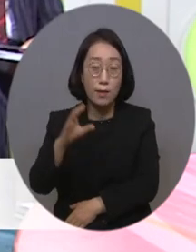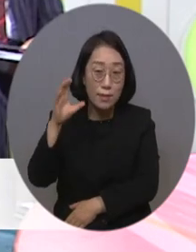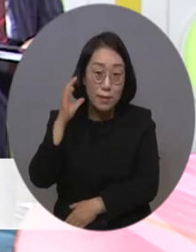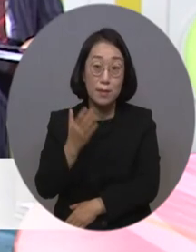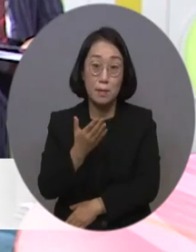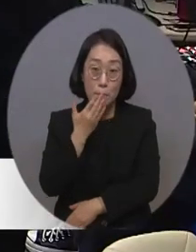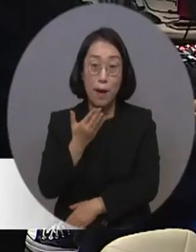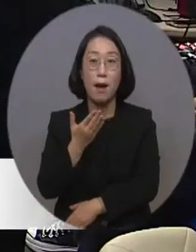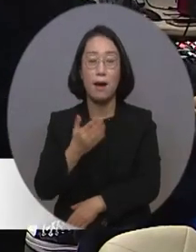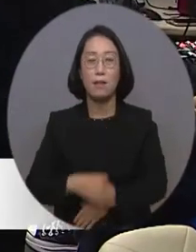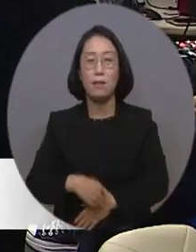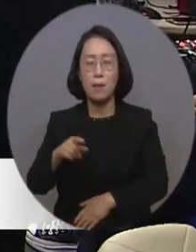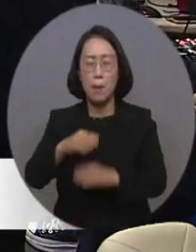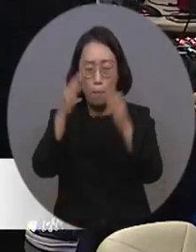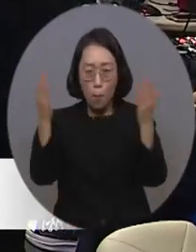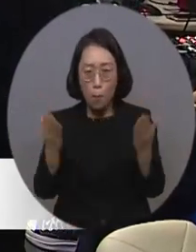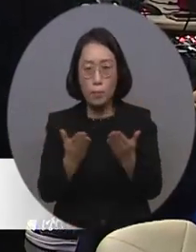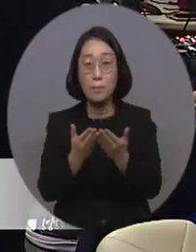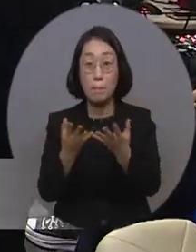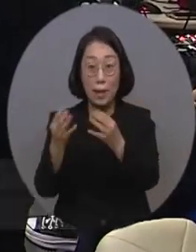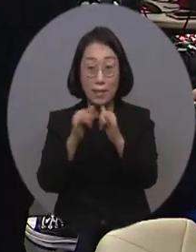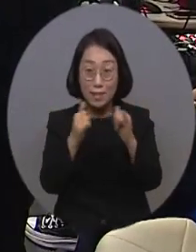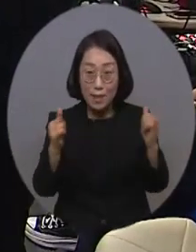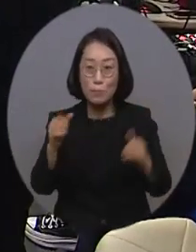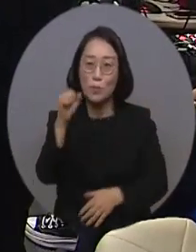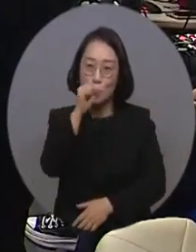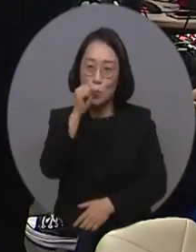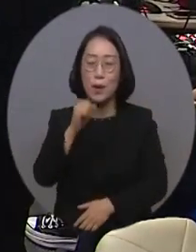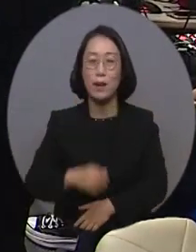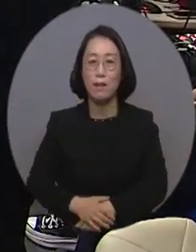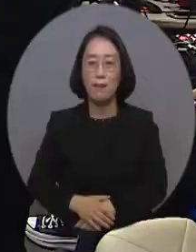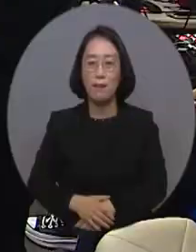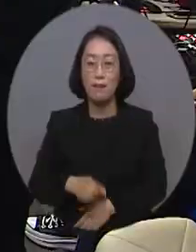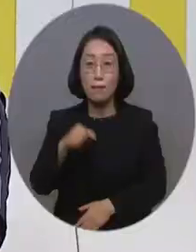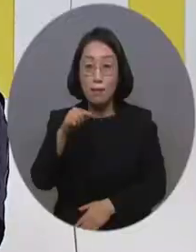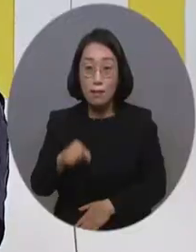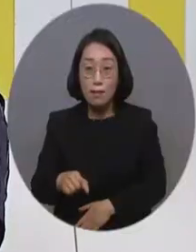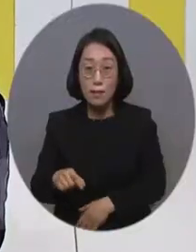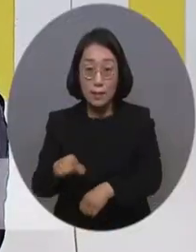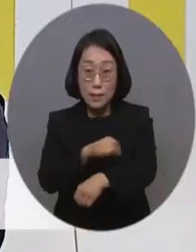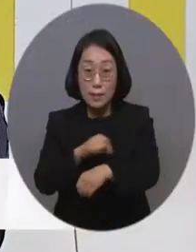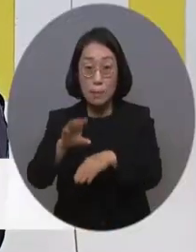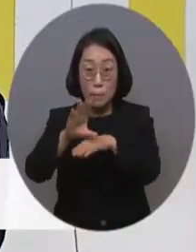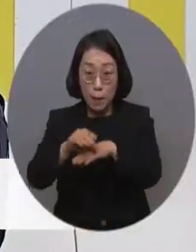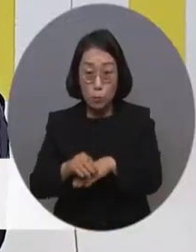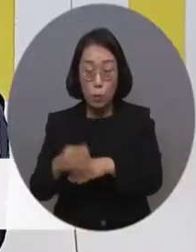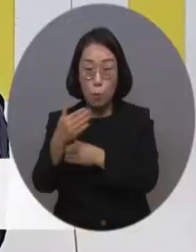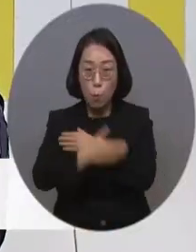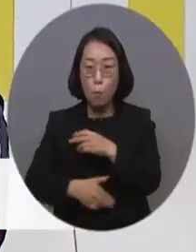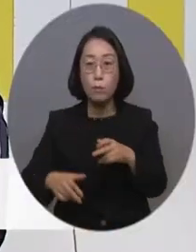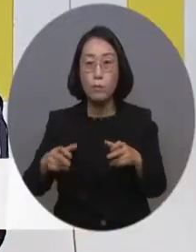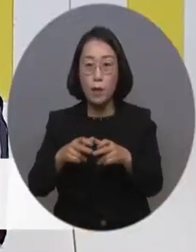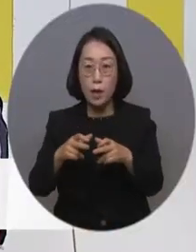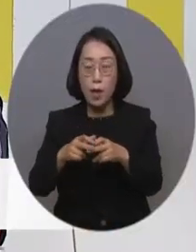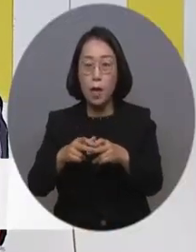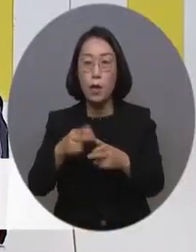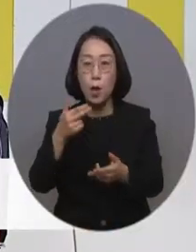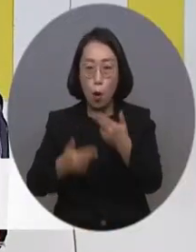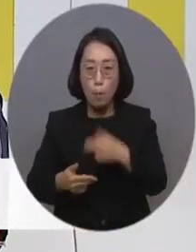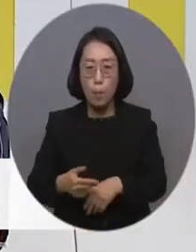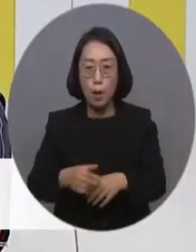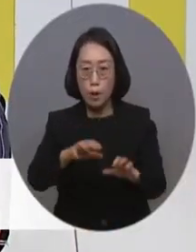특별한 시간으로 많은 사랑을 받고 있습니다. 이날 특집 방송에는 한국지체장애인협회 17개